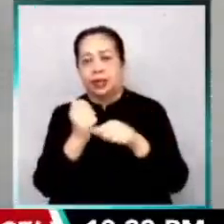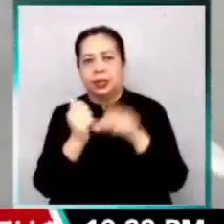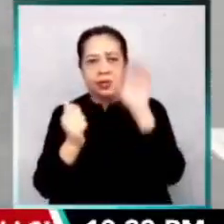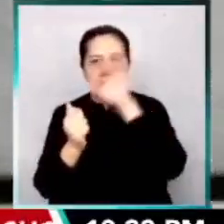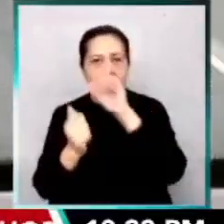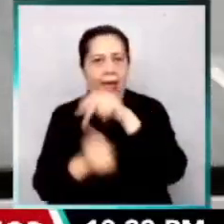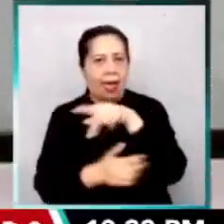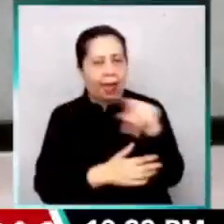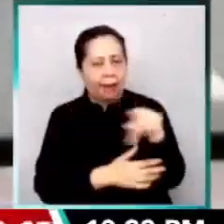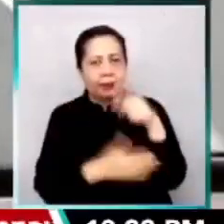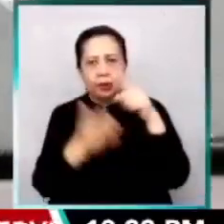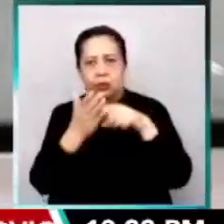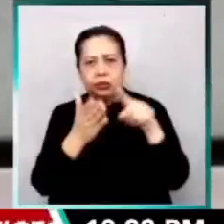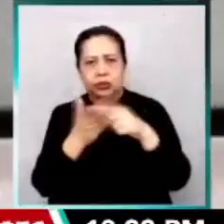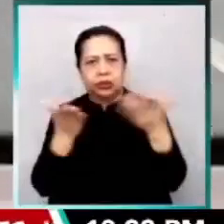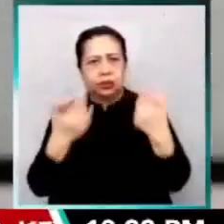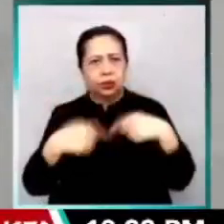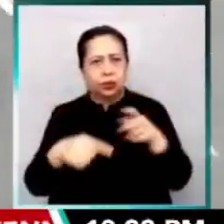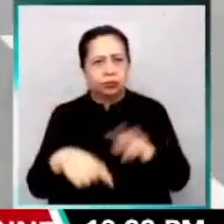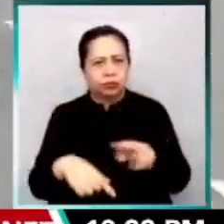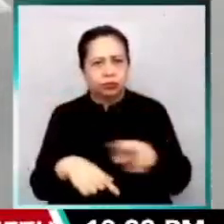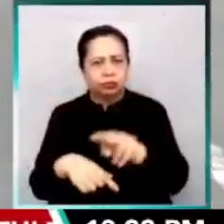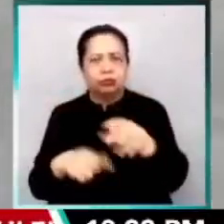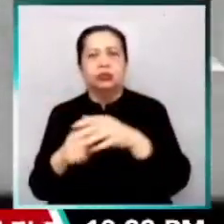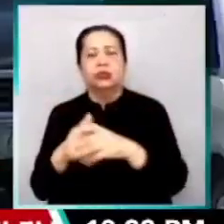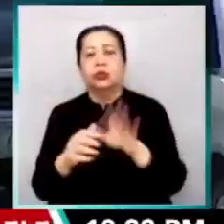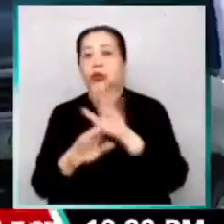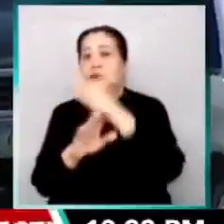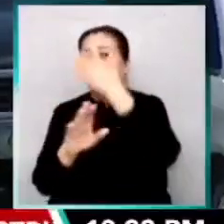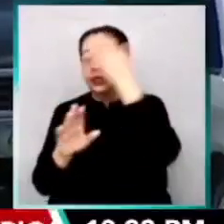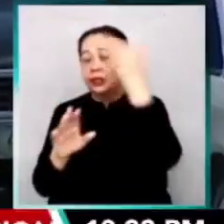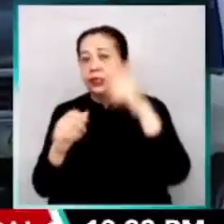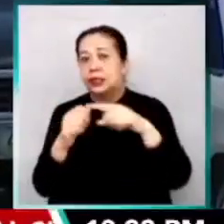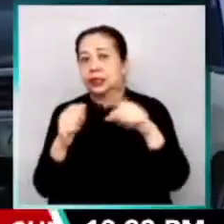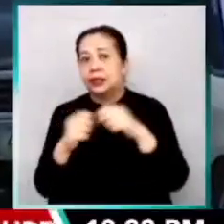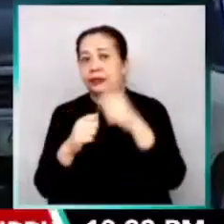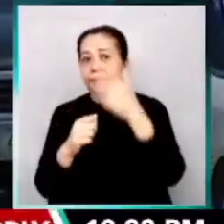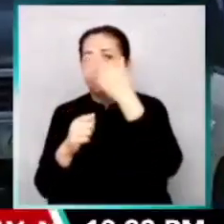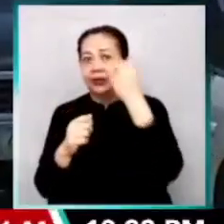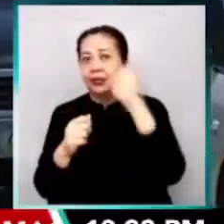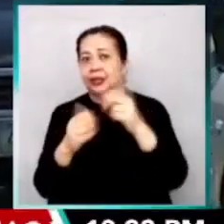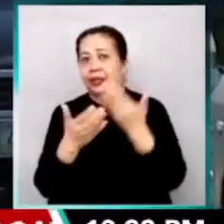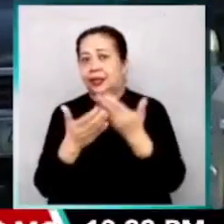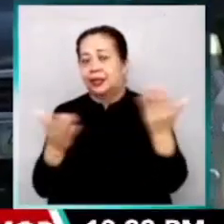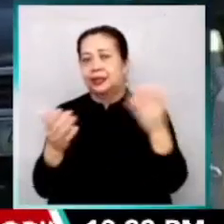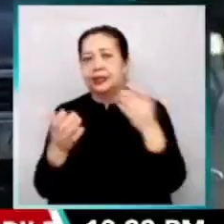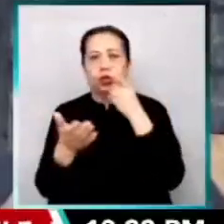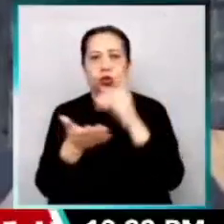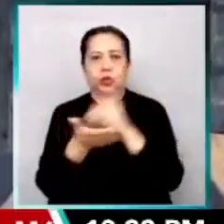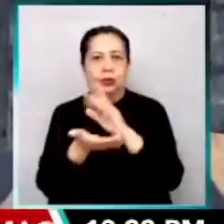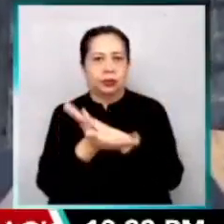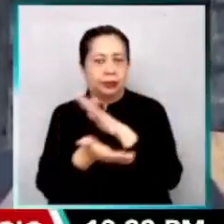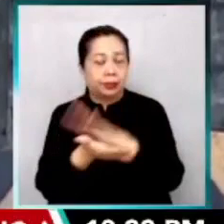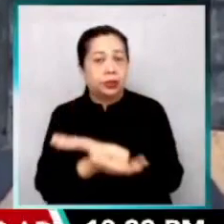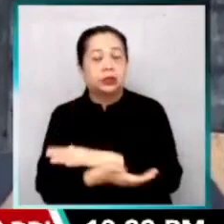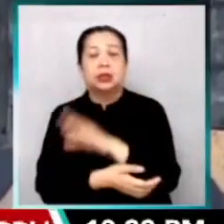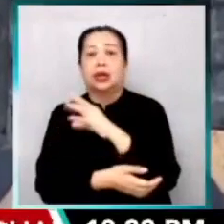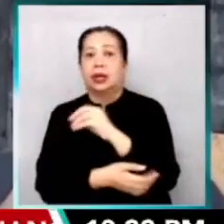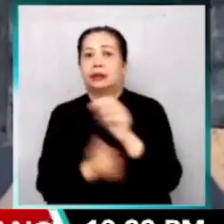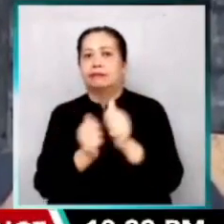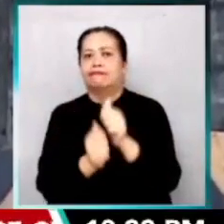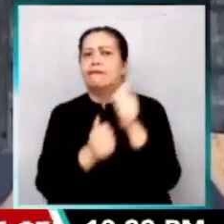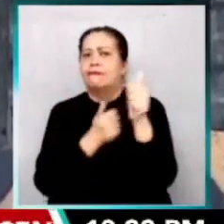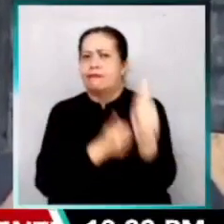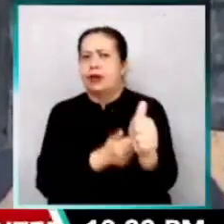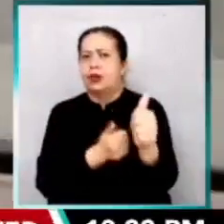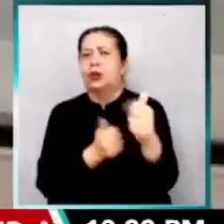ma-check ang daraanan. Huwag din daw kakalimutan na dalhin ang mga kinakailangang travel documents at higit sa lahat, sumunod sa traffic